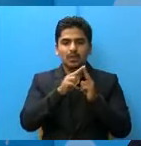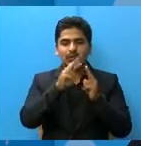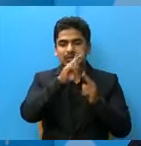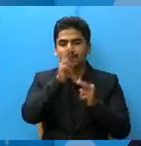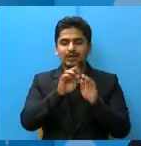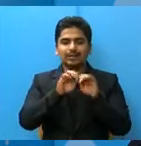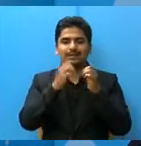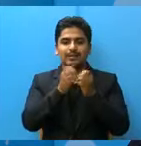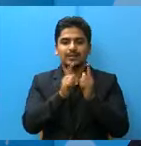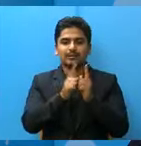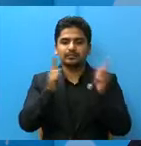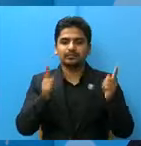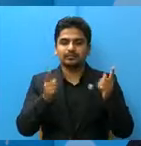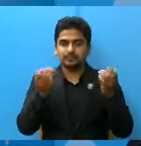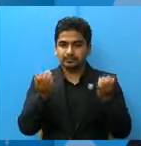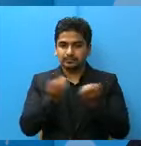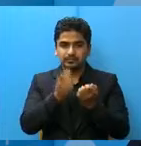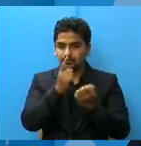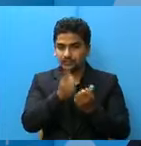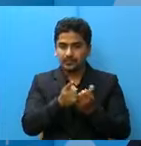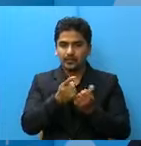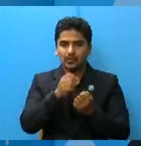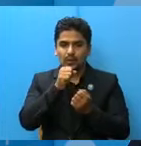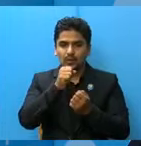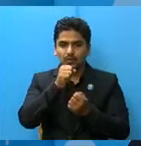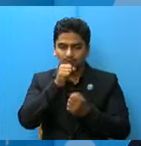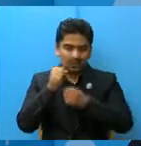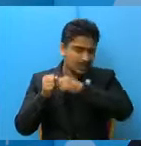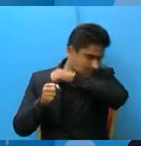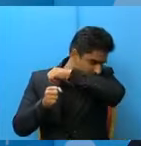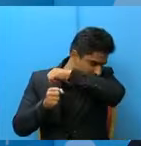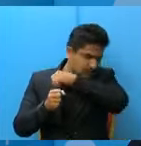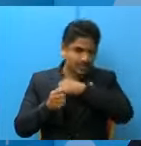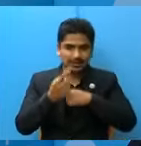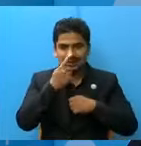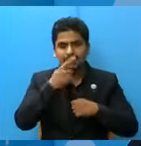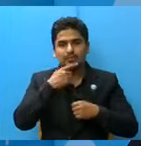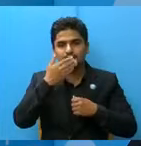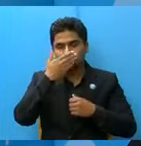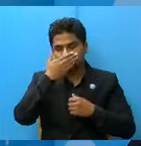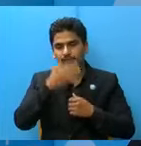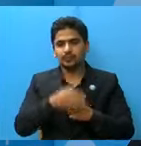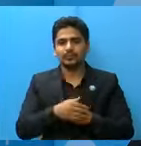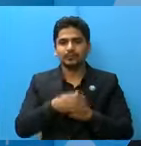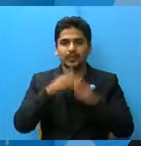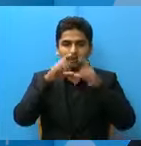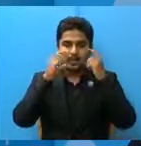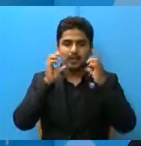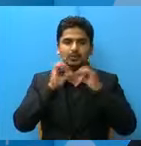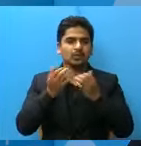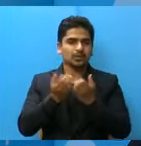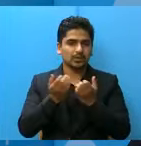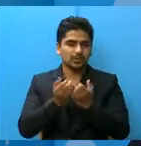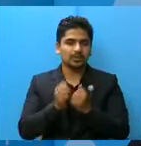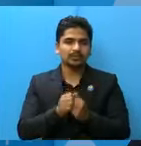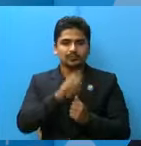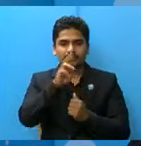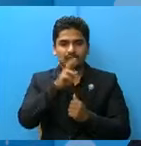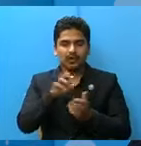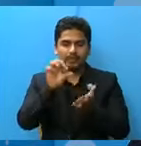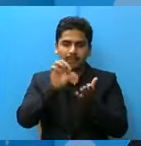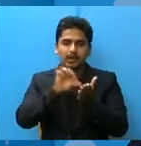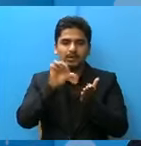सामाजिक दूरी काईम गरनू खोगदा अच्चियों गरदा नाक मुख छपनू मासको प्रयोगरनू र